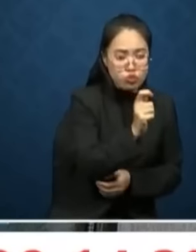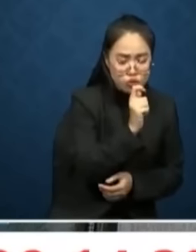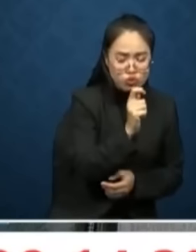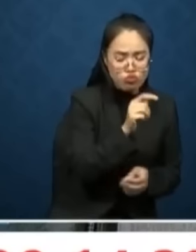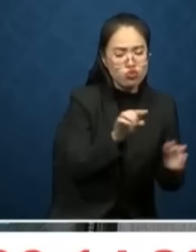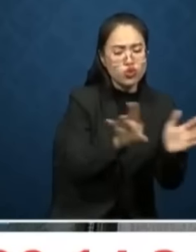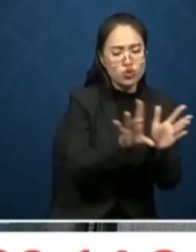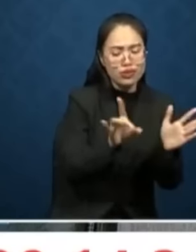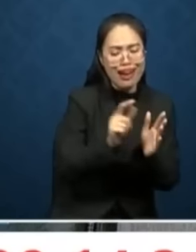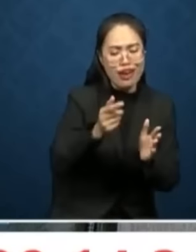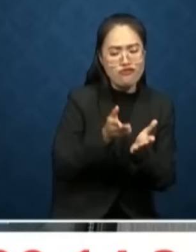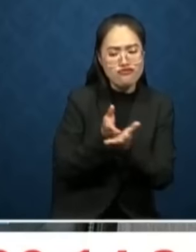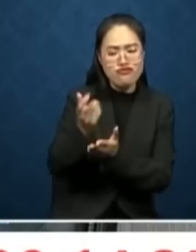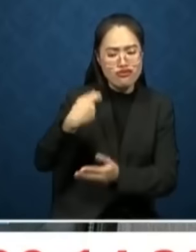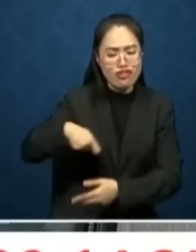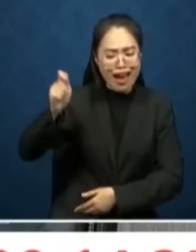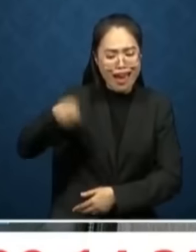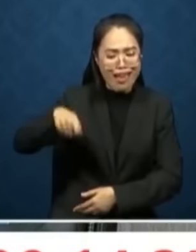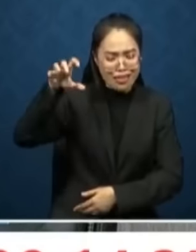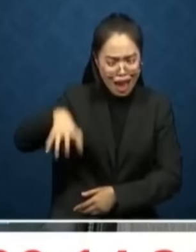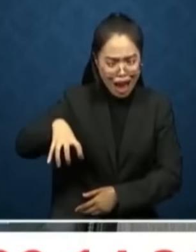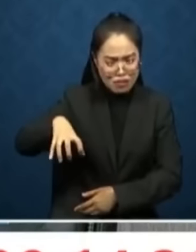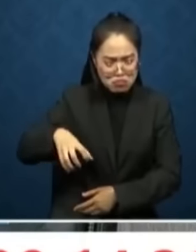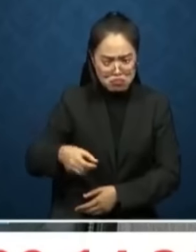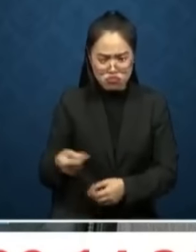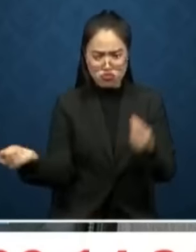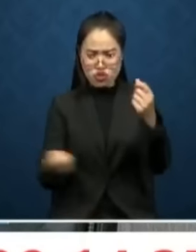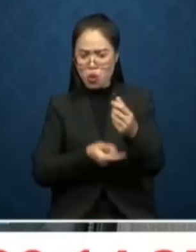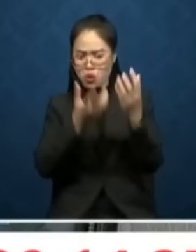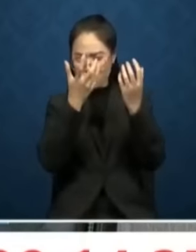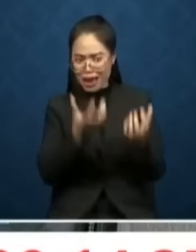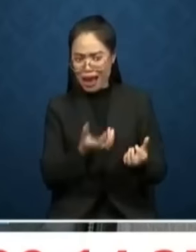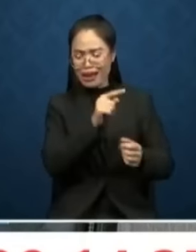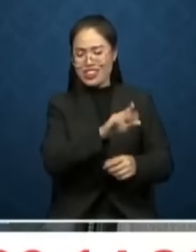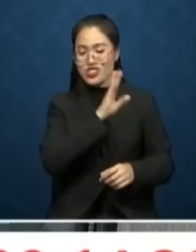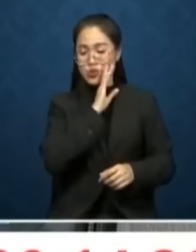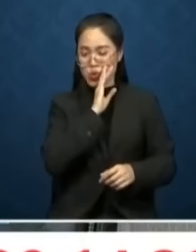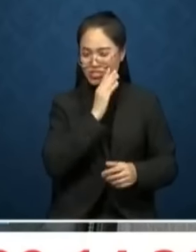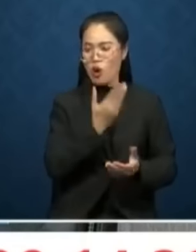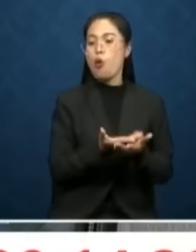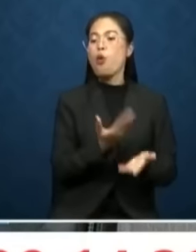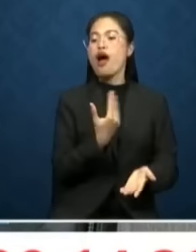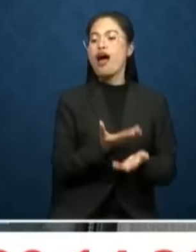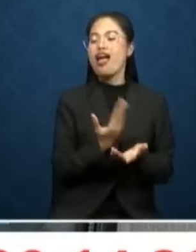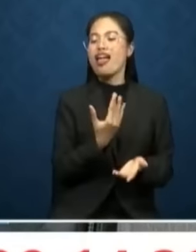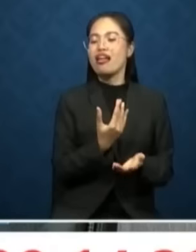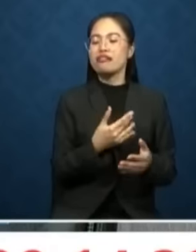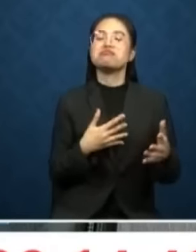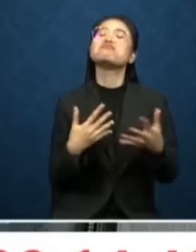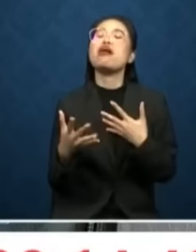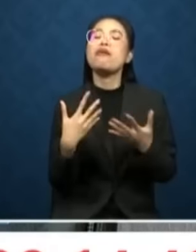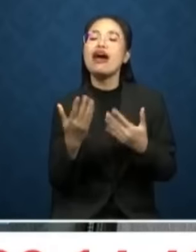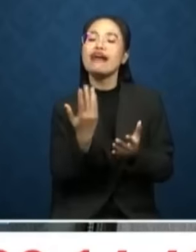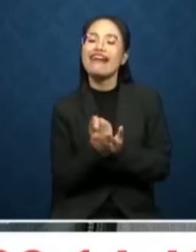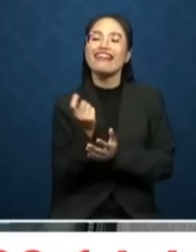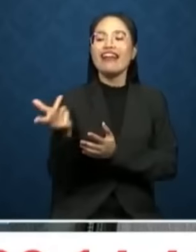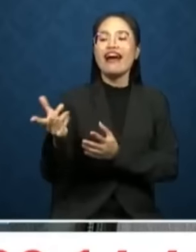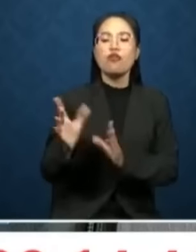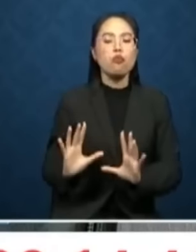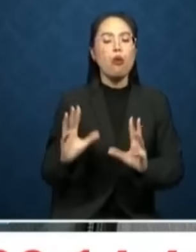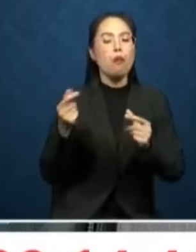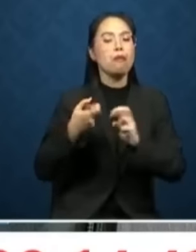าลจะออกมาเป็นโทษแก่เขาเพียงใดก็ตามถ้าท่านมีอำนาจท่านมีเงินท่านก็สามารถที่ทำให้สิ่งเหล่านั้นกลับกลายไ